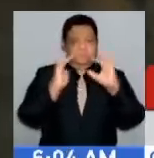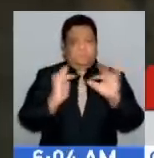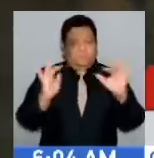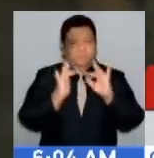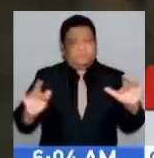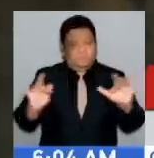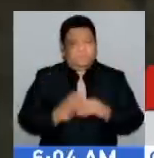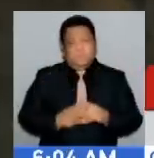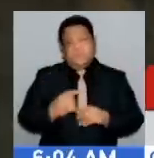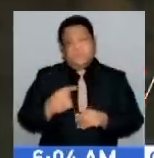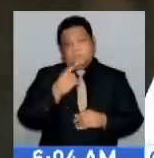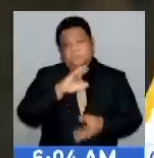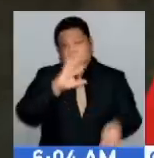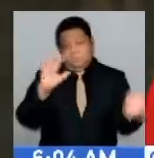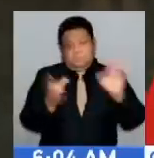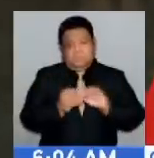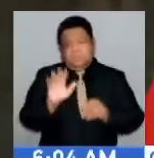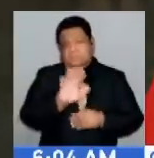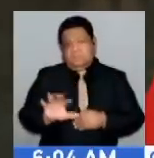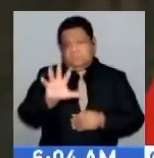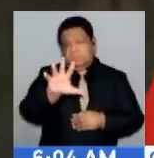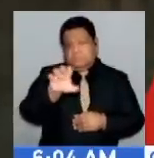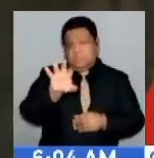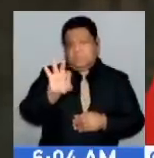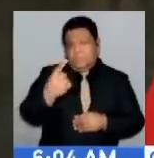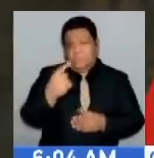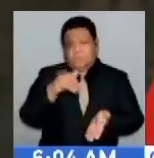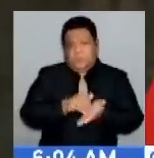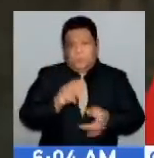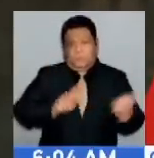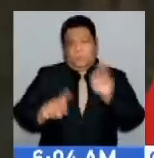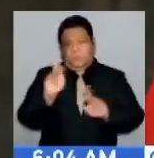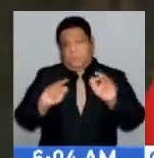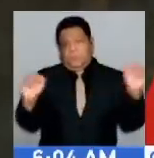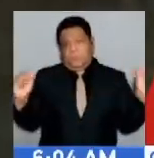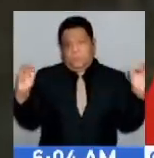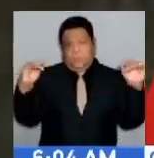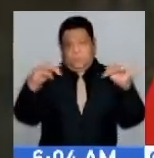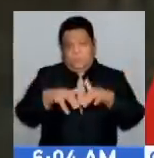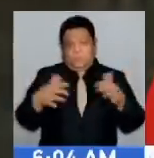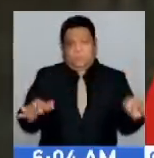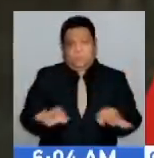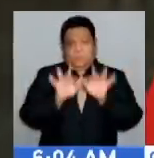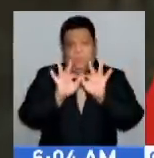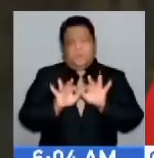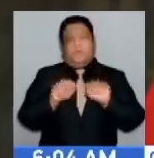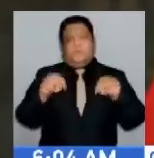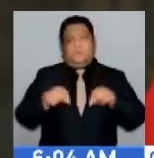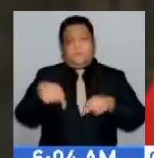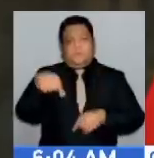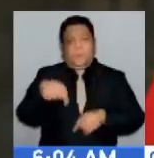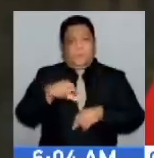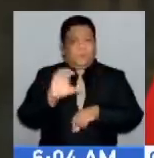sa mahigit 591,000 yung bilang ng mga deboto na dumalo sa banal na misa dito sa Quiapo Church at nanalangin buong